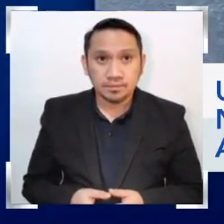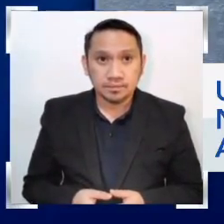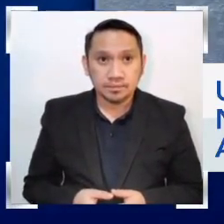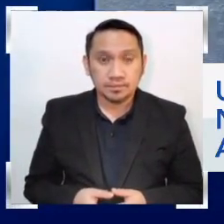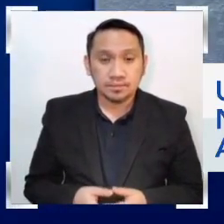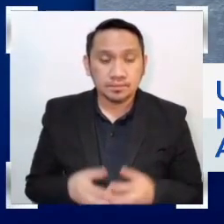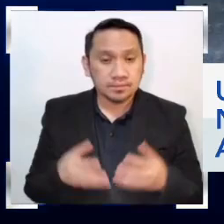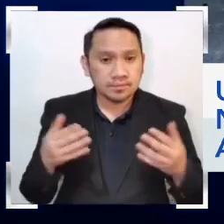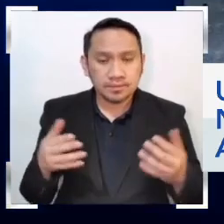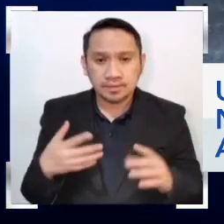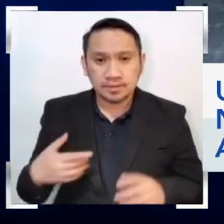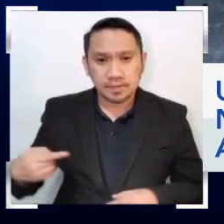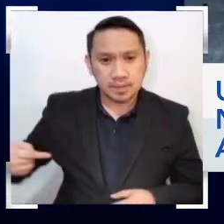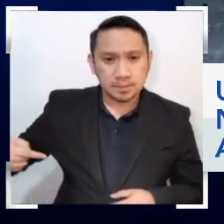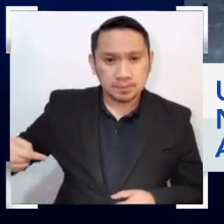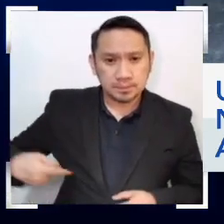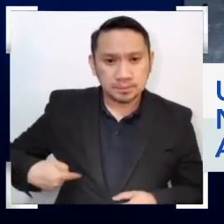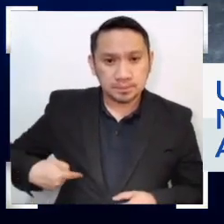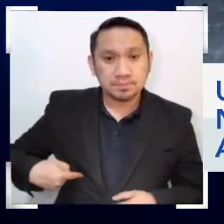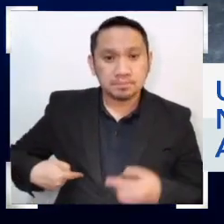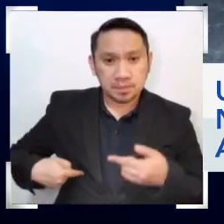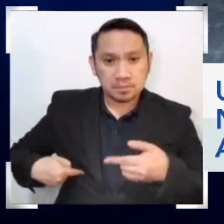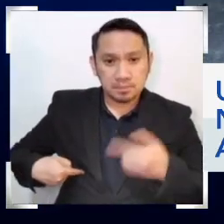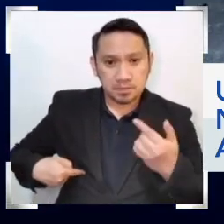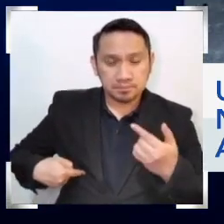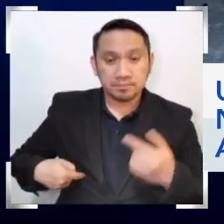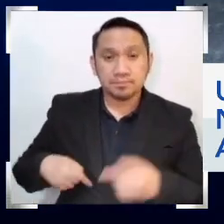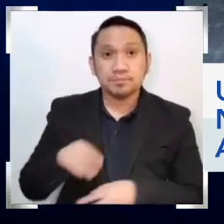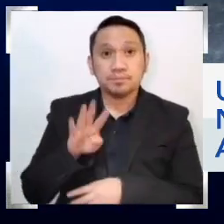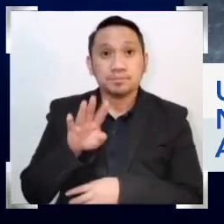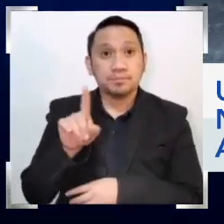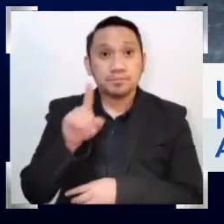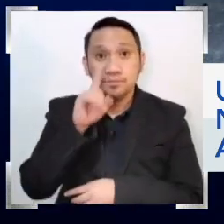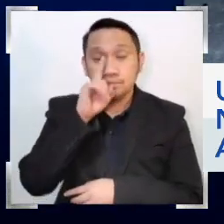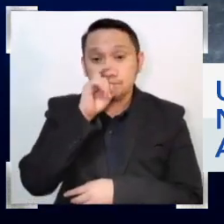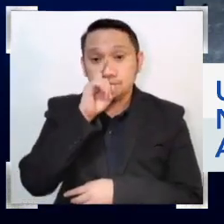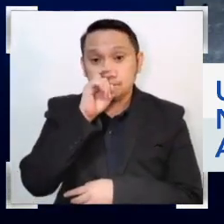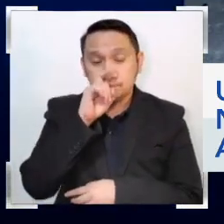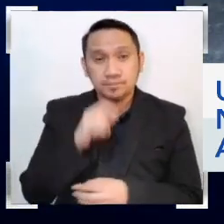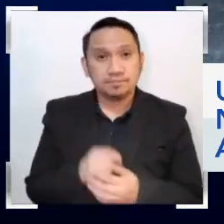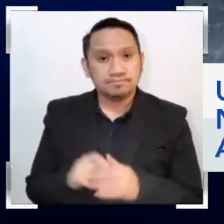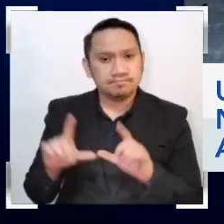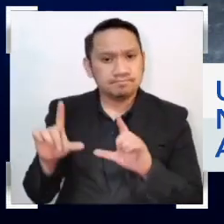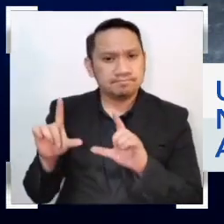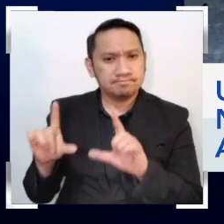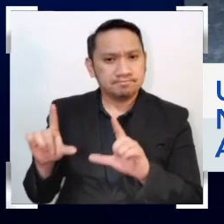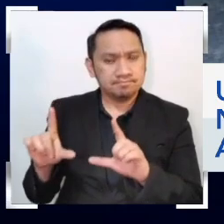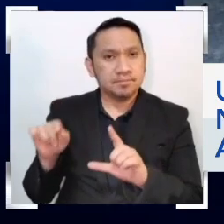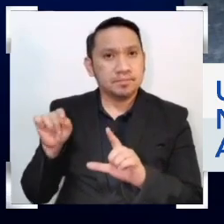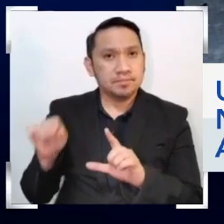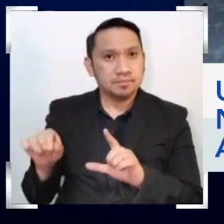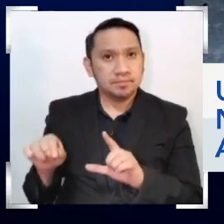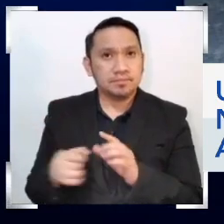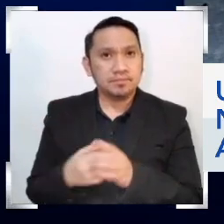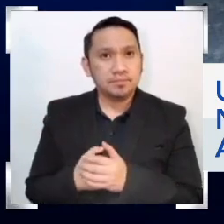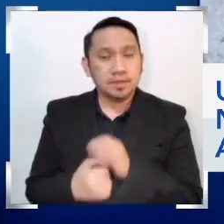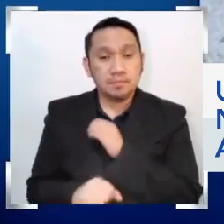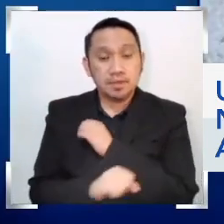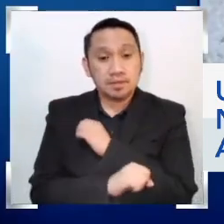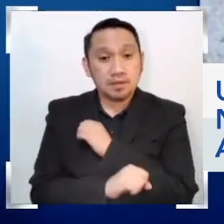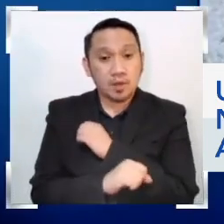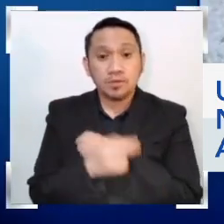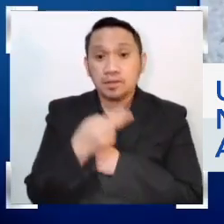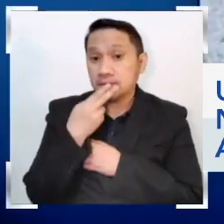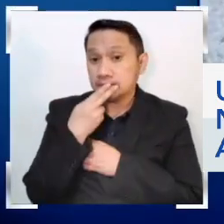Nabaril sa Tagiliran ang 41 years old na si Shelito Cabe. Suspect siya sa pagpuntiriya sa isang delivery van ng sigarilyo.